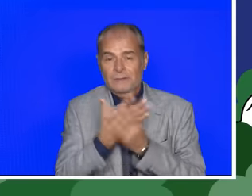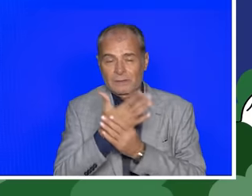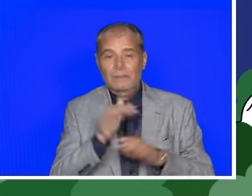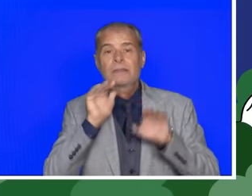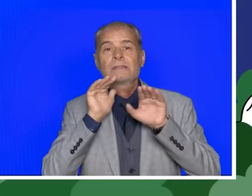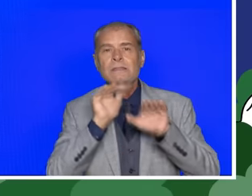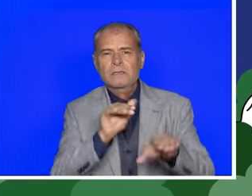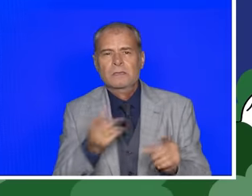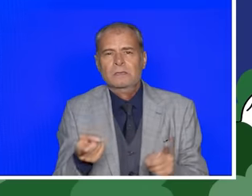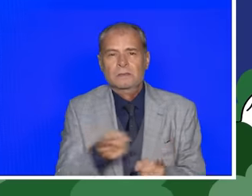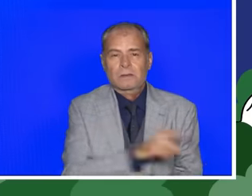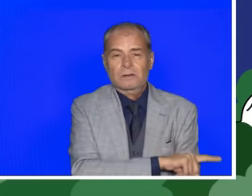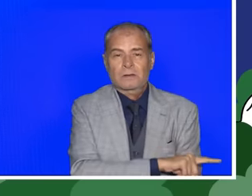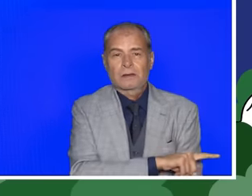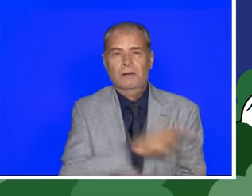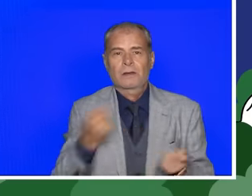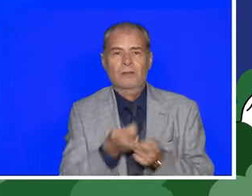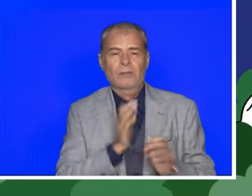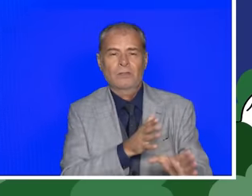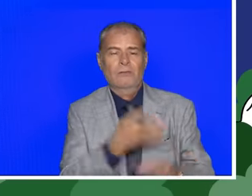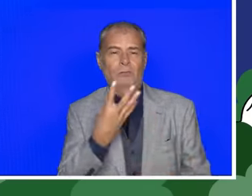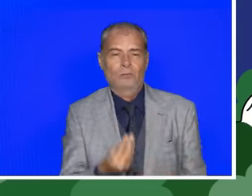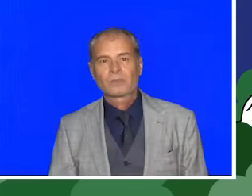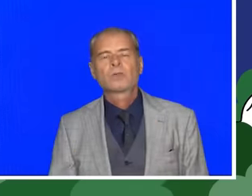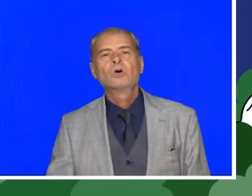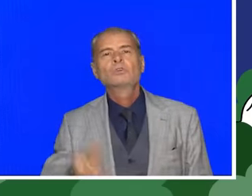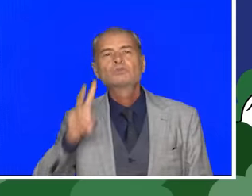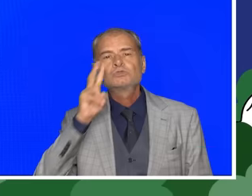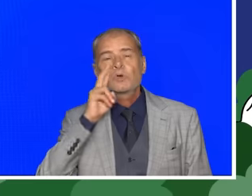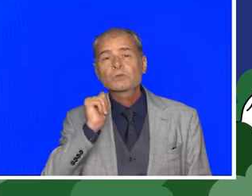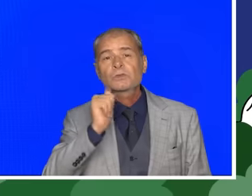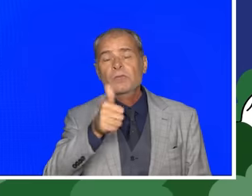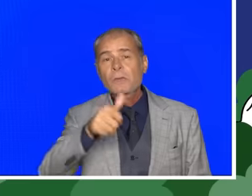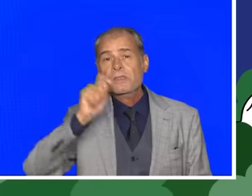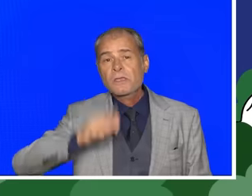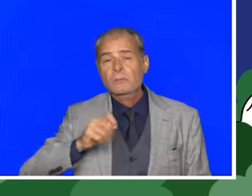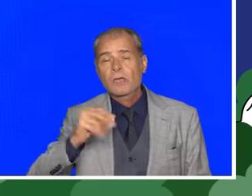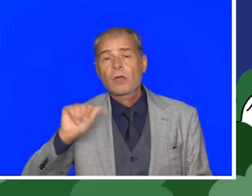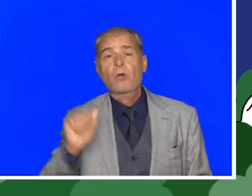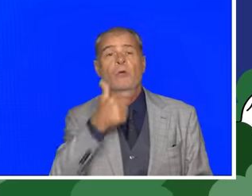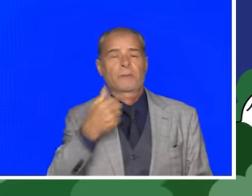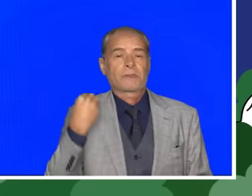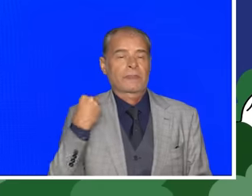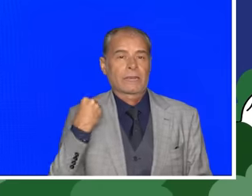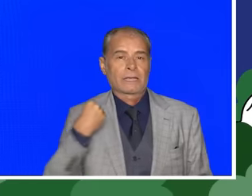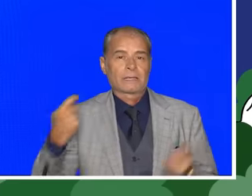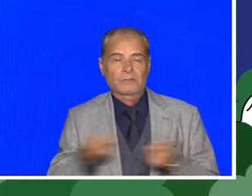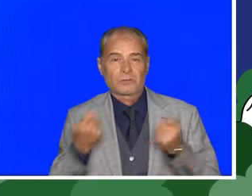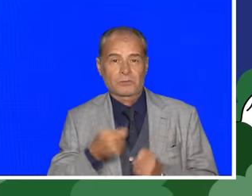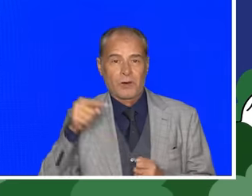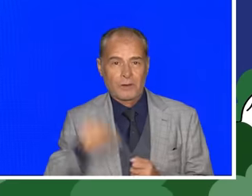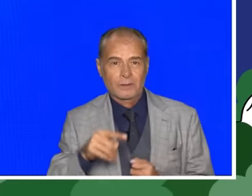desteklerimizi çeşitlendirmeyi sürdürüyoruz son dönemde yaptığımız en önemli yeniliklerden